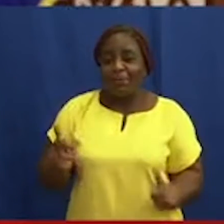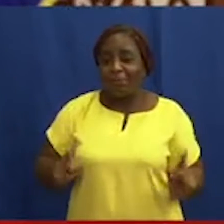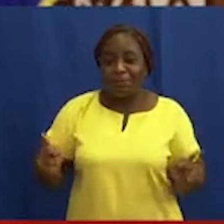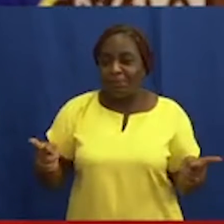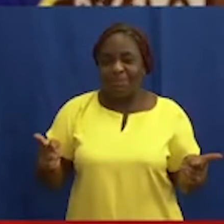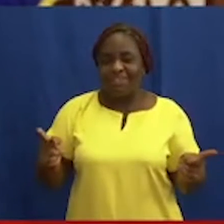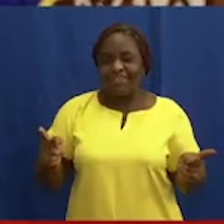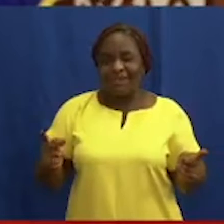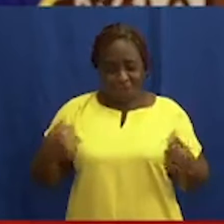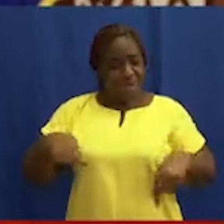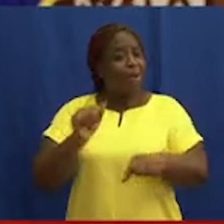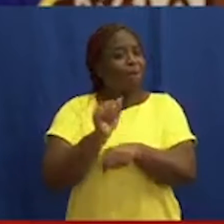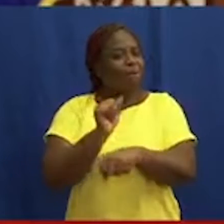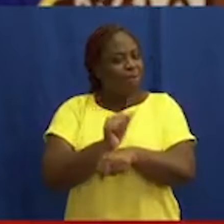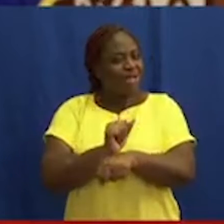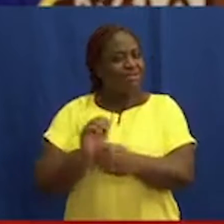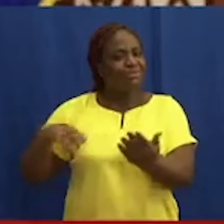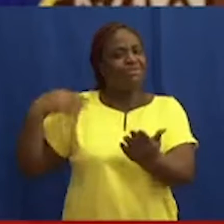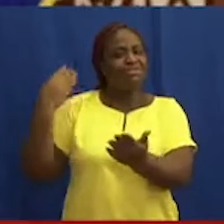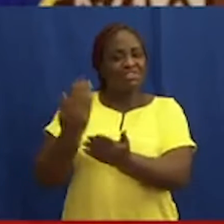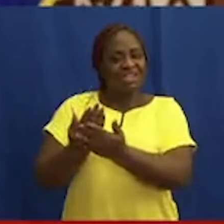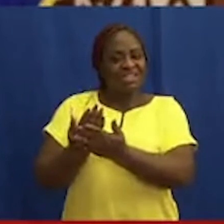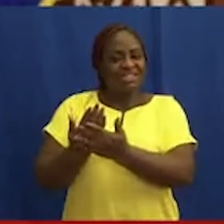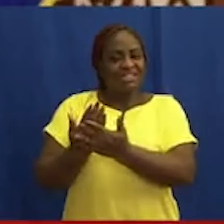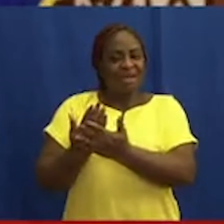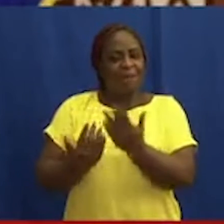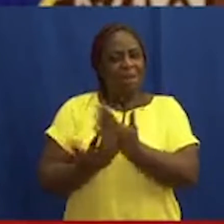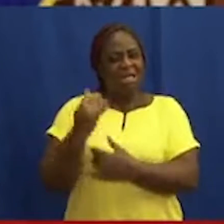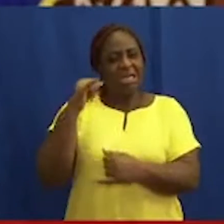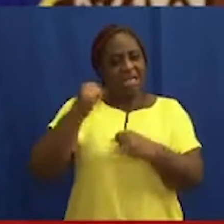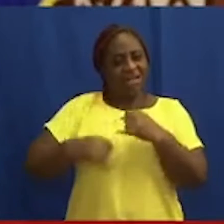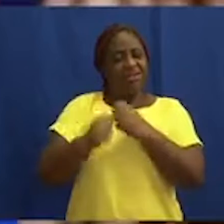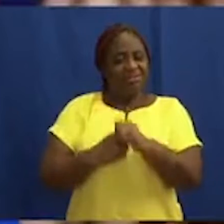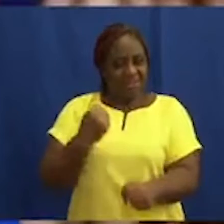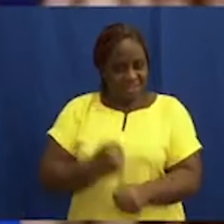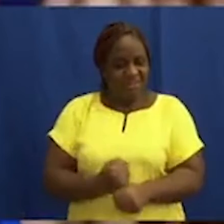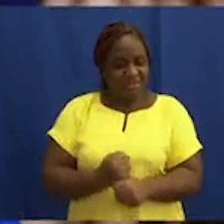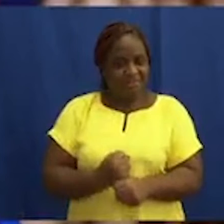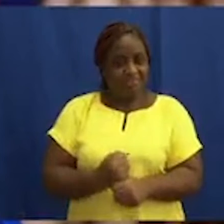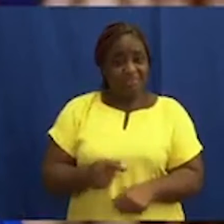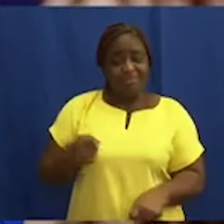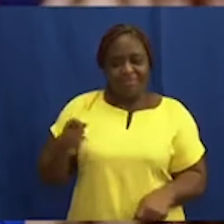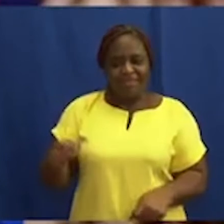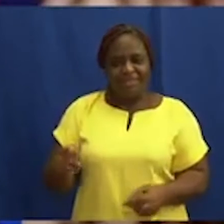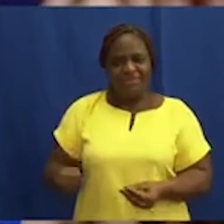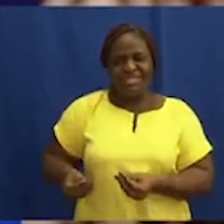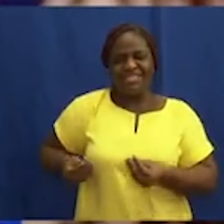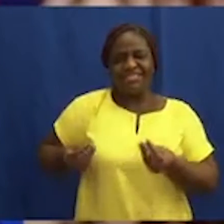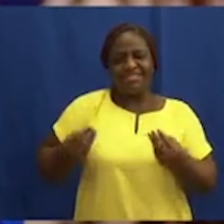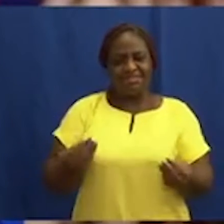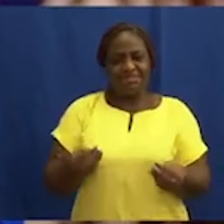halin tattalin arzikin da muke ciki. Zan yi kokari dan shimfida muku wasu ra'ayoyi da muka